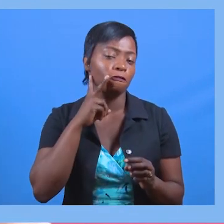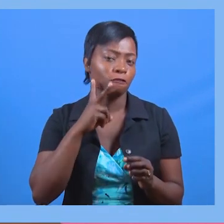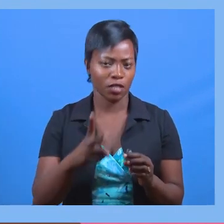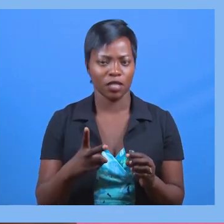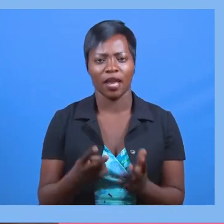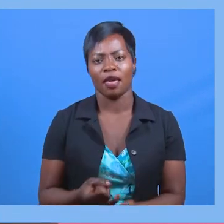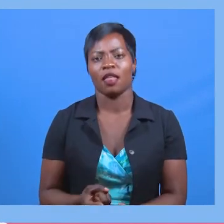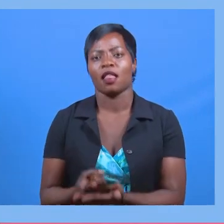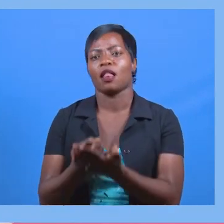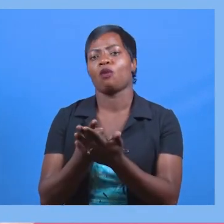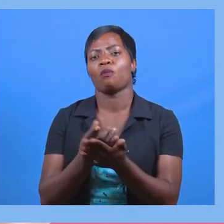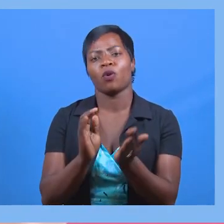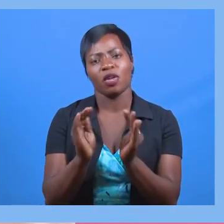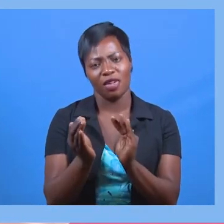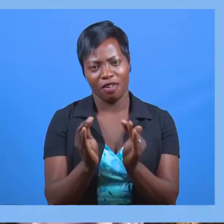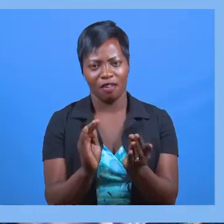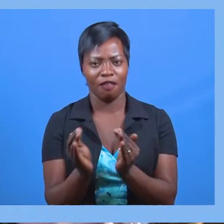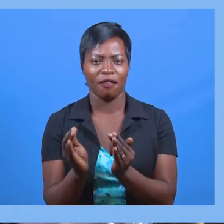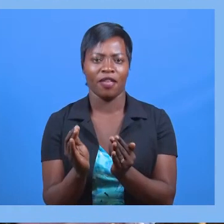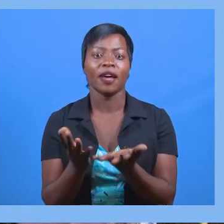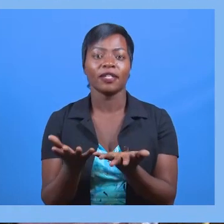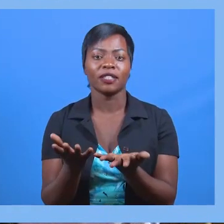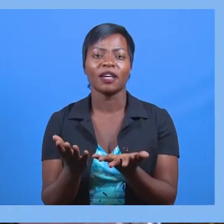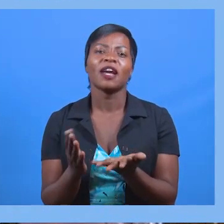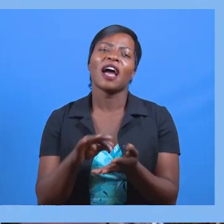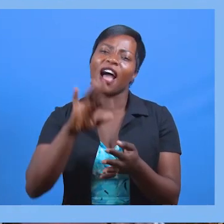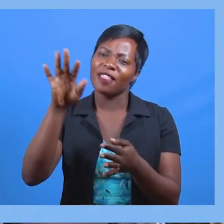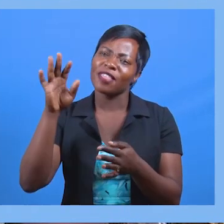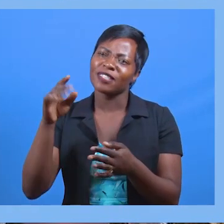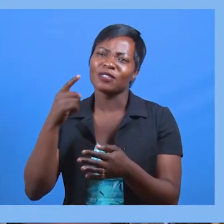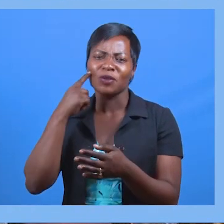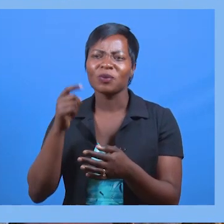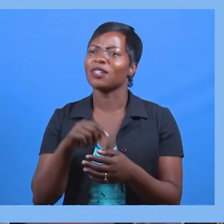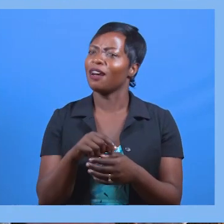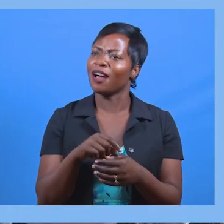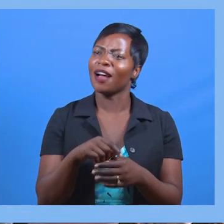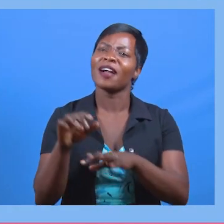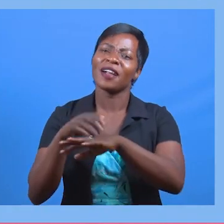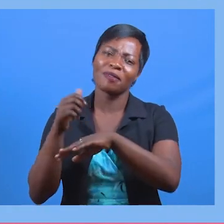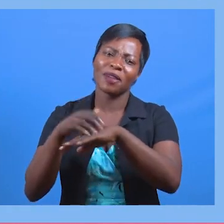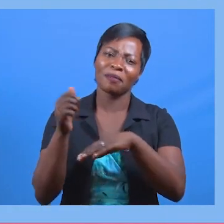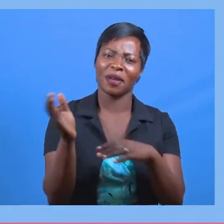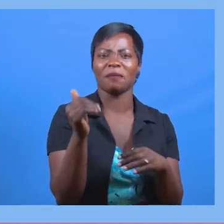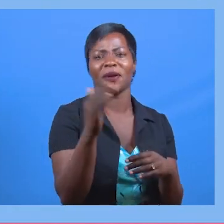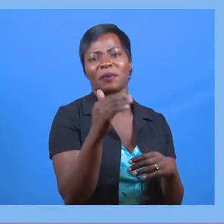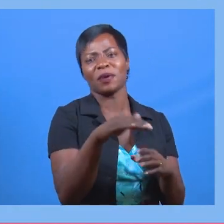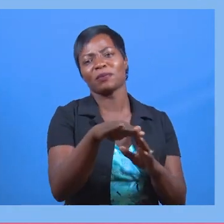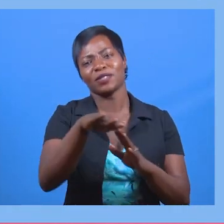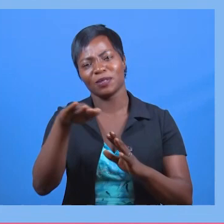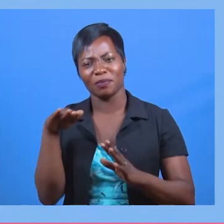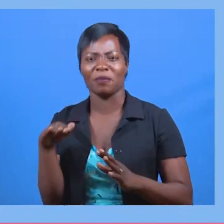kuti vazouya vakawanda nekukoka vamwe. Saka yakakosha